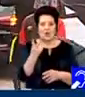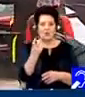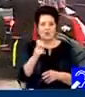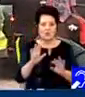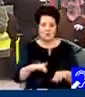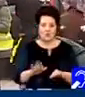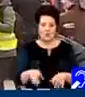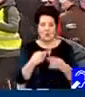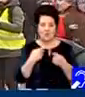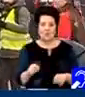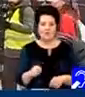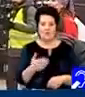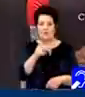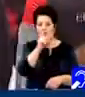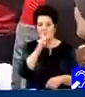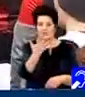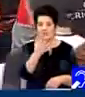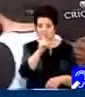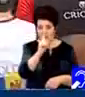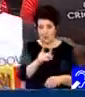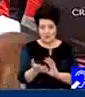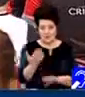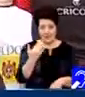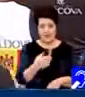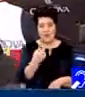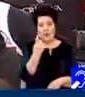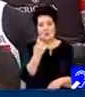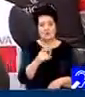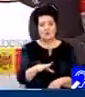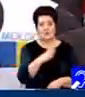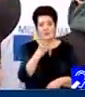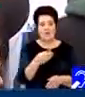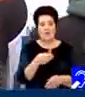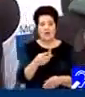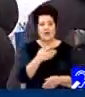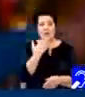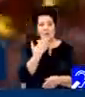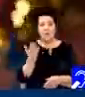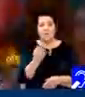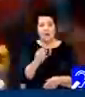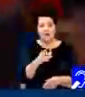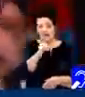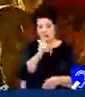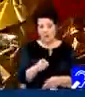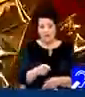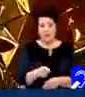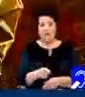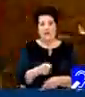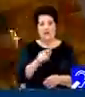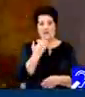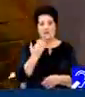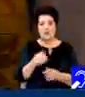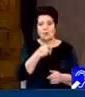erau în general vândute cu 5 luni înainte, ultimele 100 deja s-au vândut în ultima lună. În cursa Wine Run, toată lumea